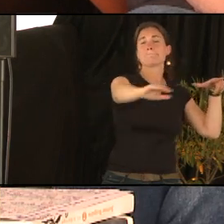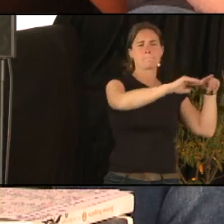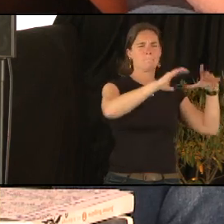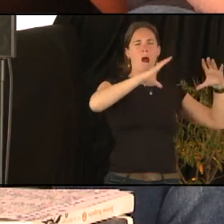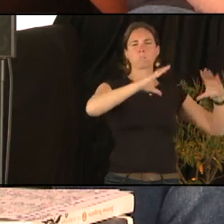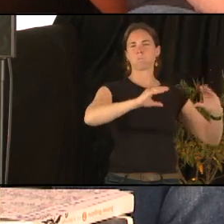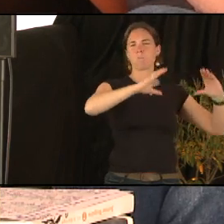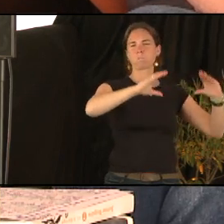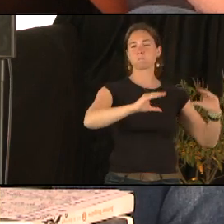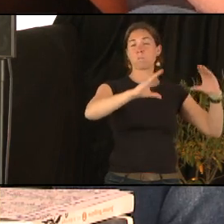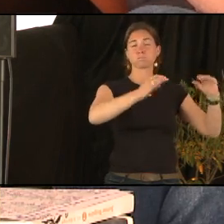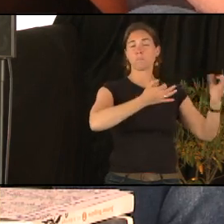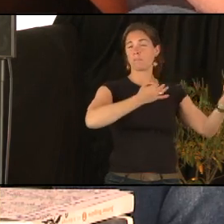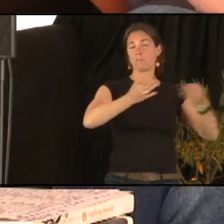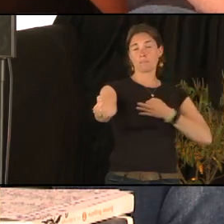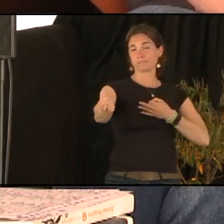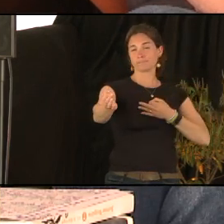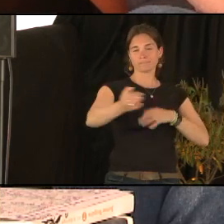spongieuse, constamment.